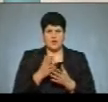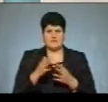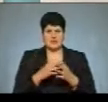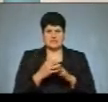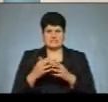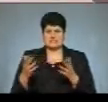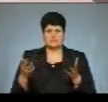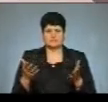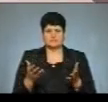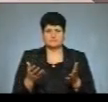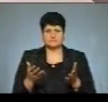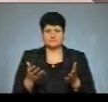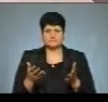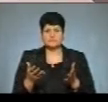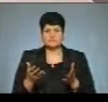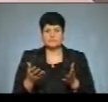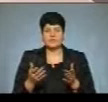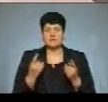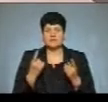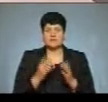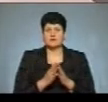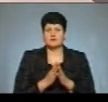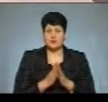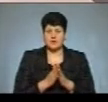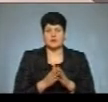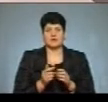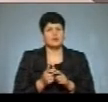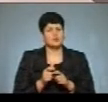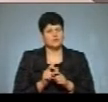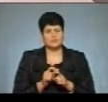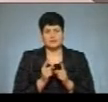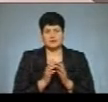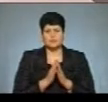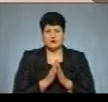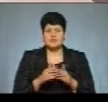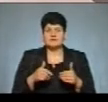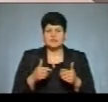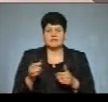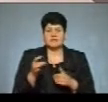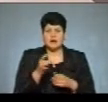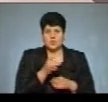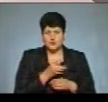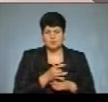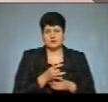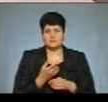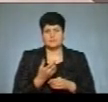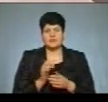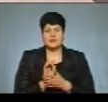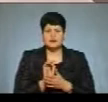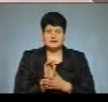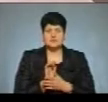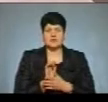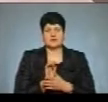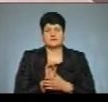сіл. От, власне. І велике прохання, ми вже так само якби зверталися і до районних там, таких газет в